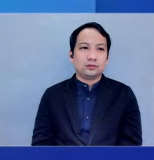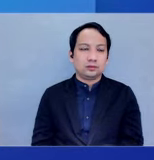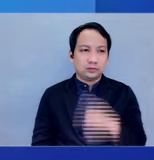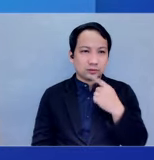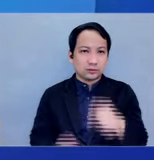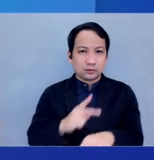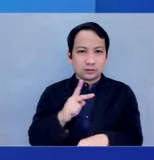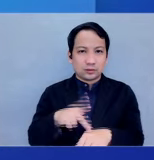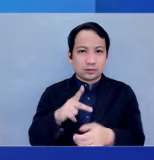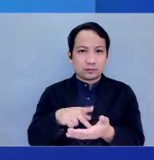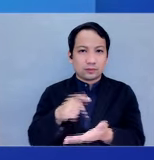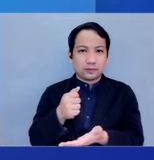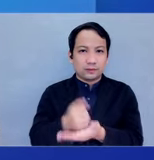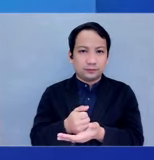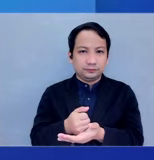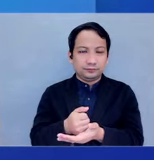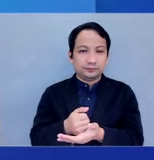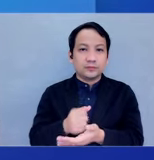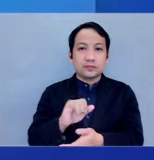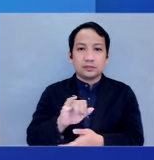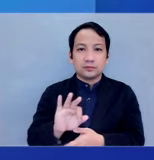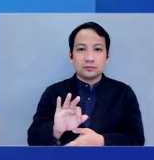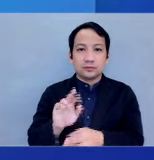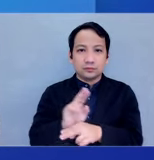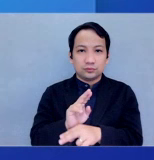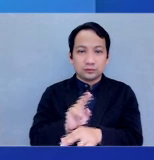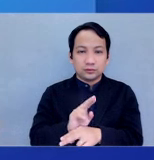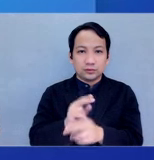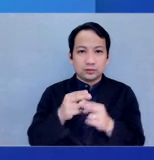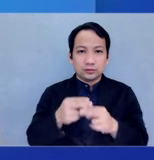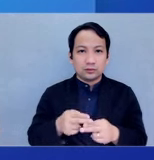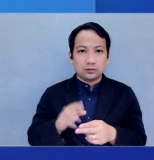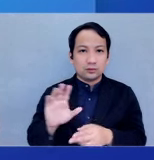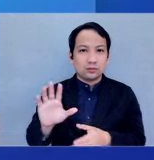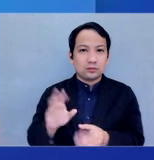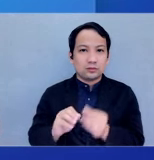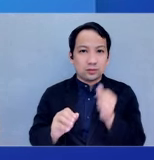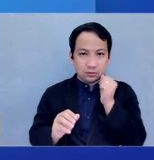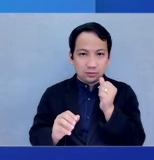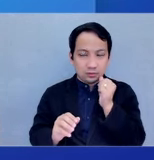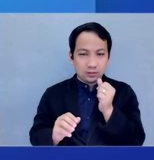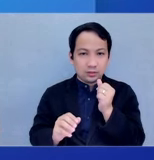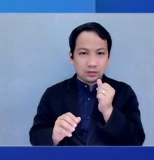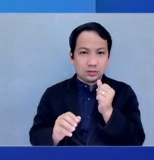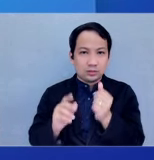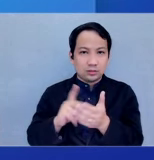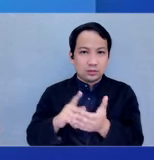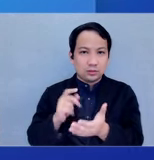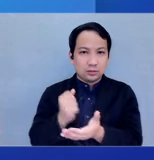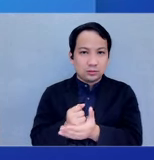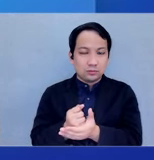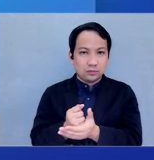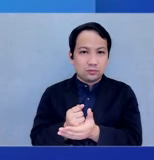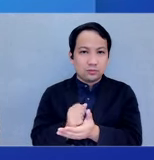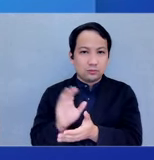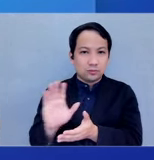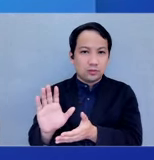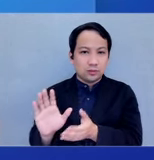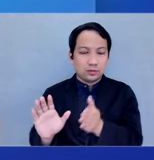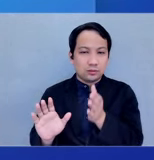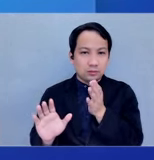Passport Act, kung ang ginamit na apelyido ng isang babae sa kanyang passport ay ang apelyido ng kanyang